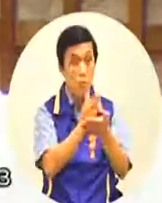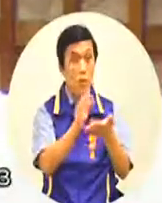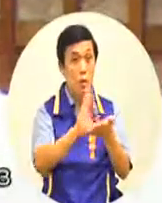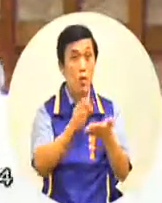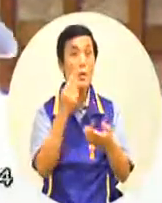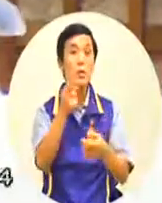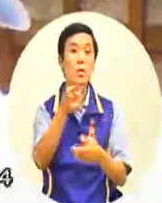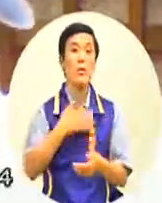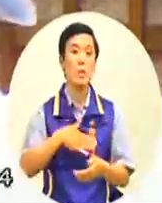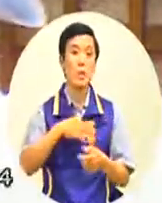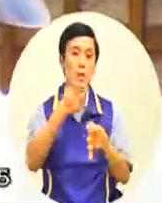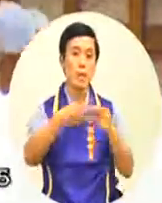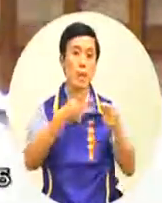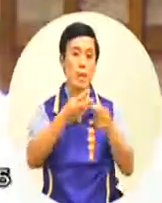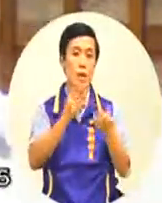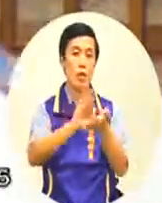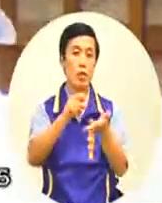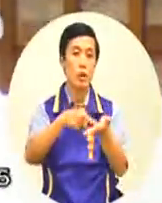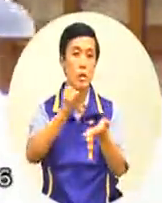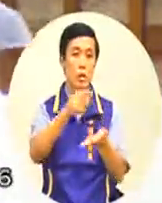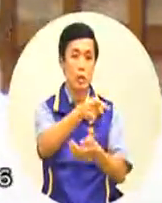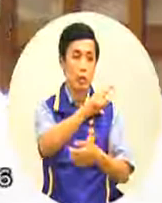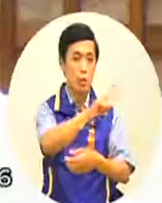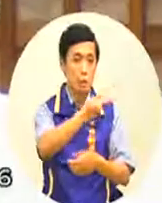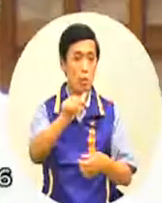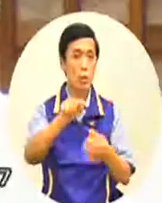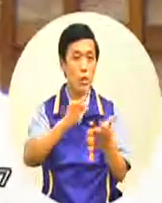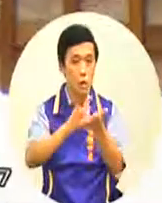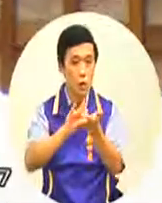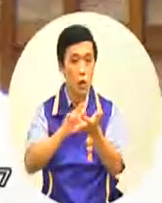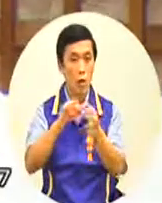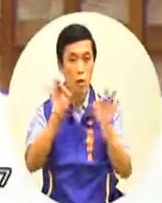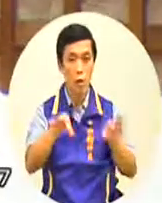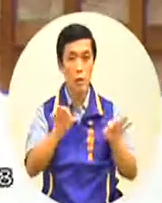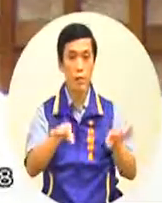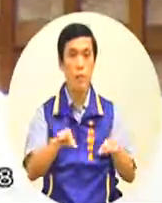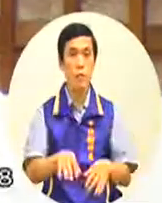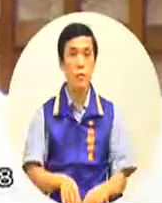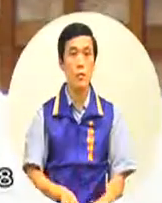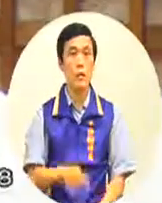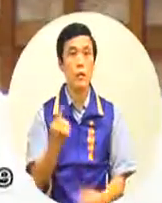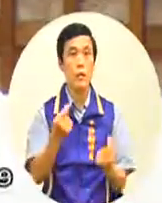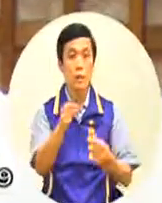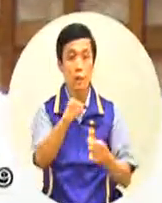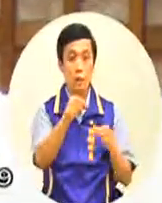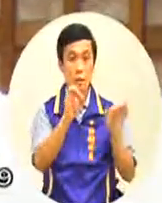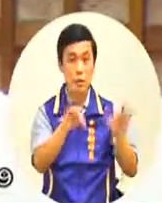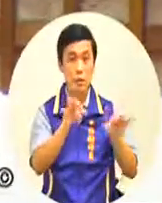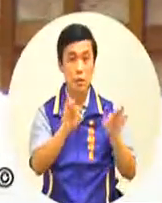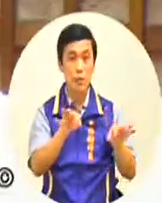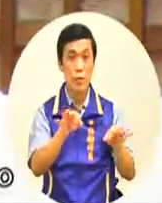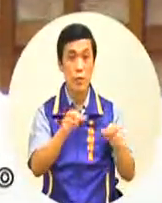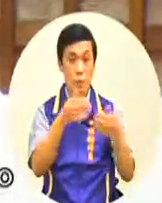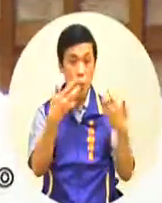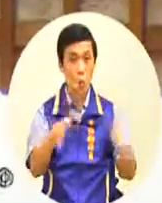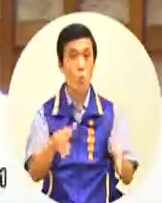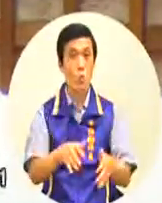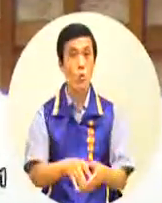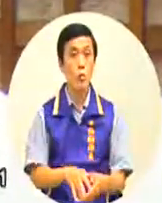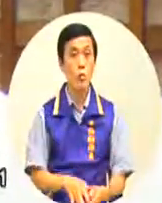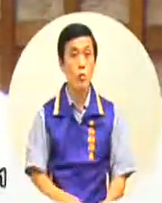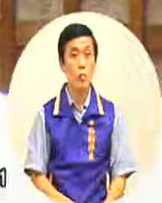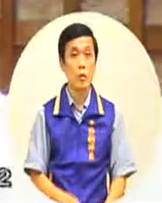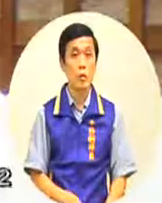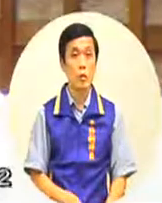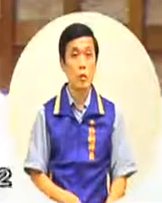一道，惊浪费这器材啦，这药品啦，你也看浪费偌济，吼、哦，无必要